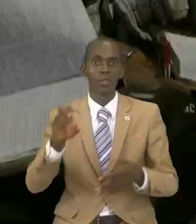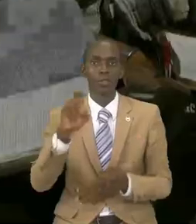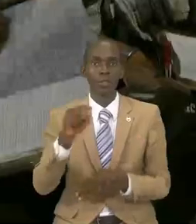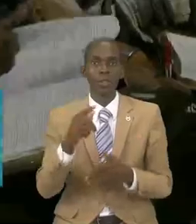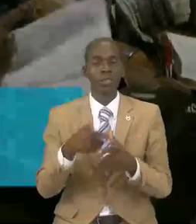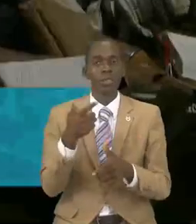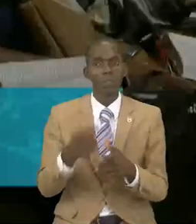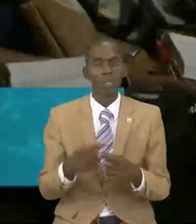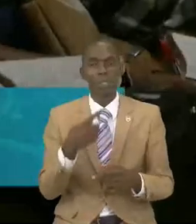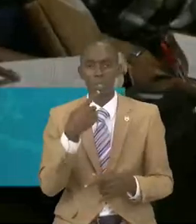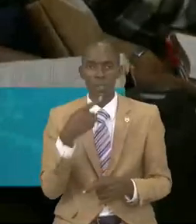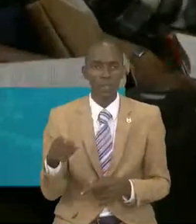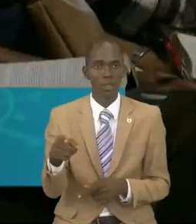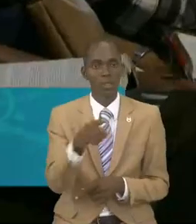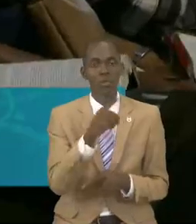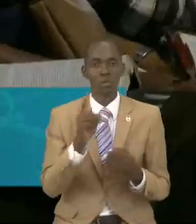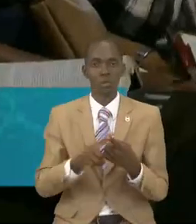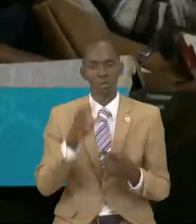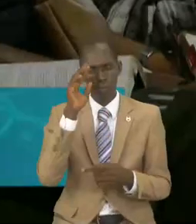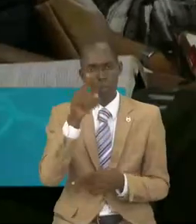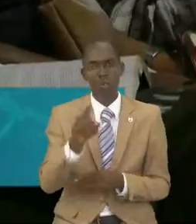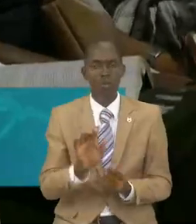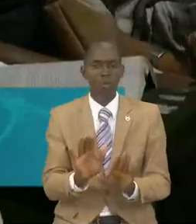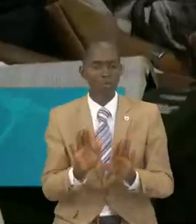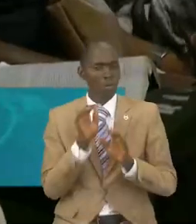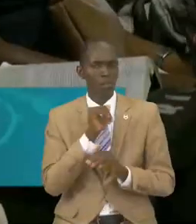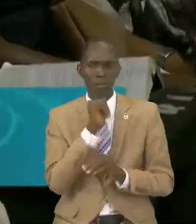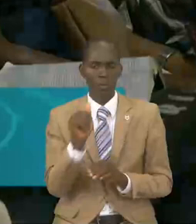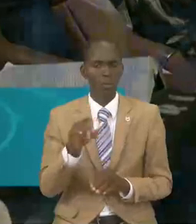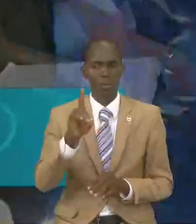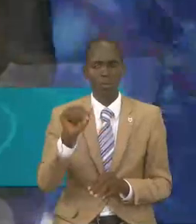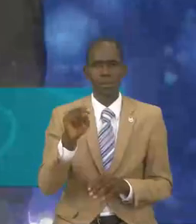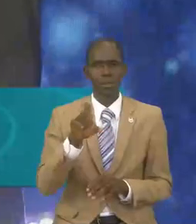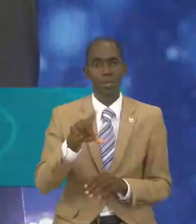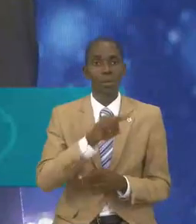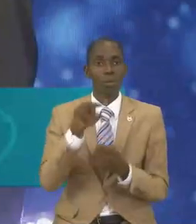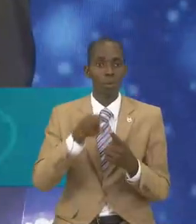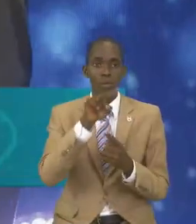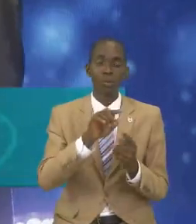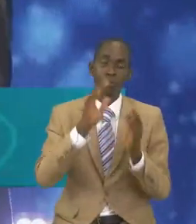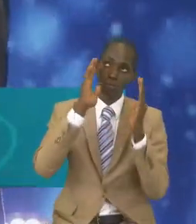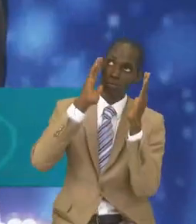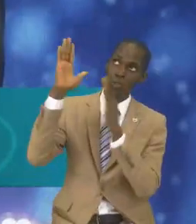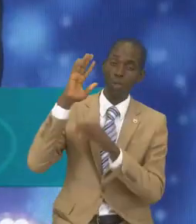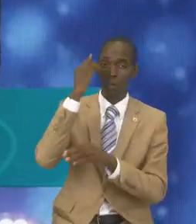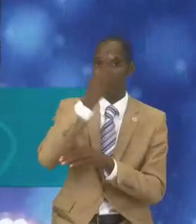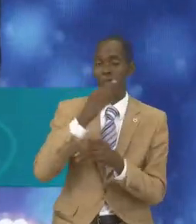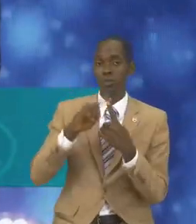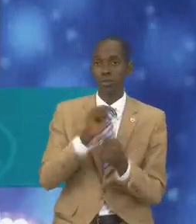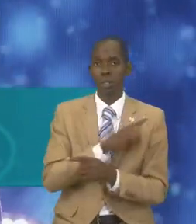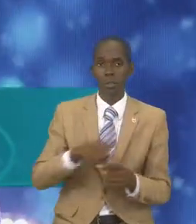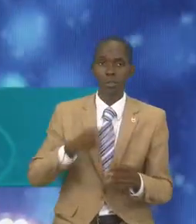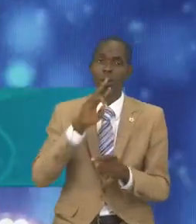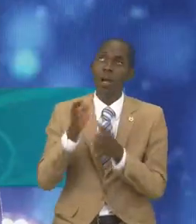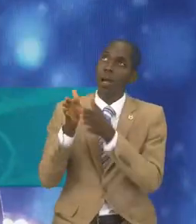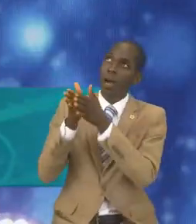Chapitre 10, verset 12, il me dit, Daniel, ne crains pour rien, car quand tu tournes ta face vers le Seigneur et